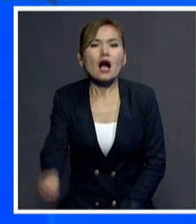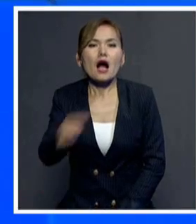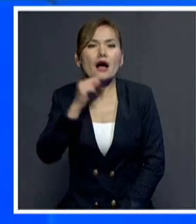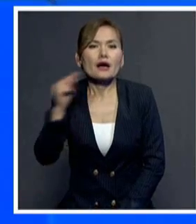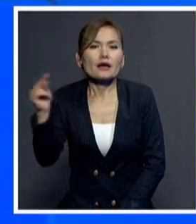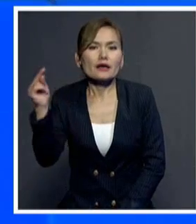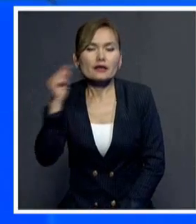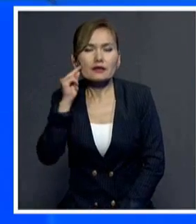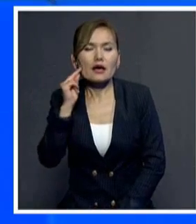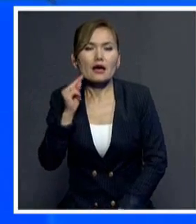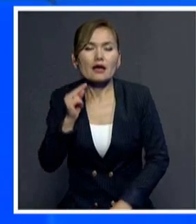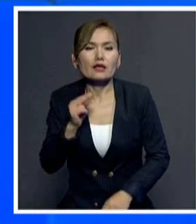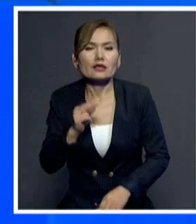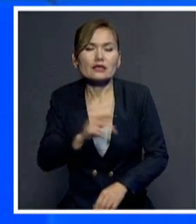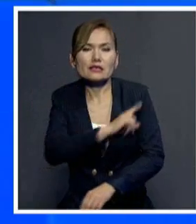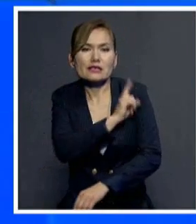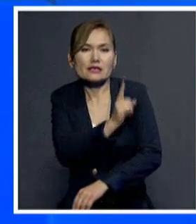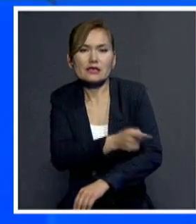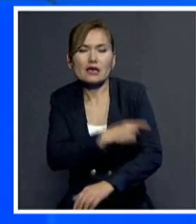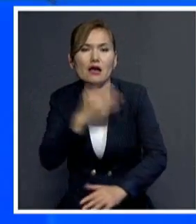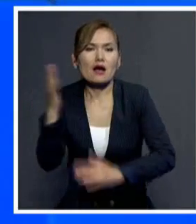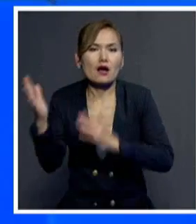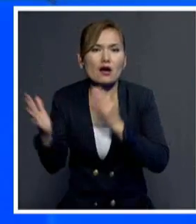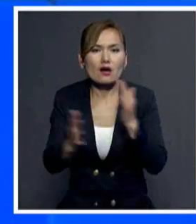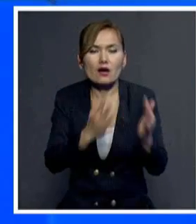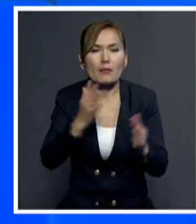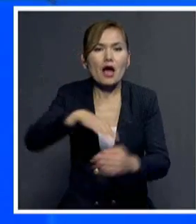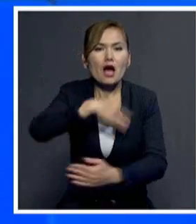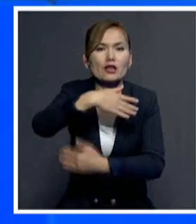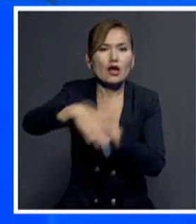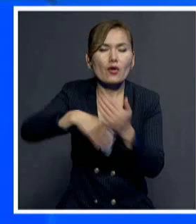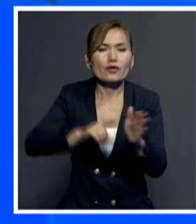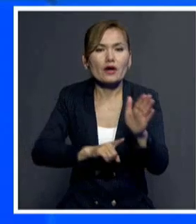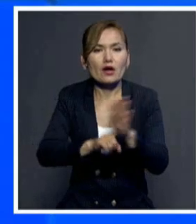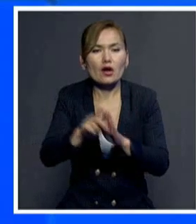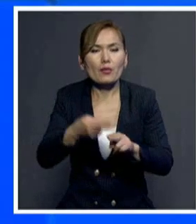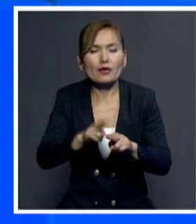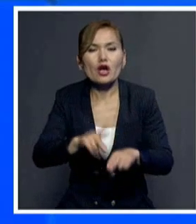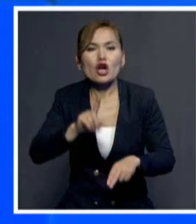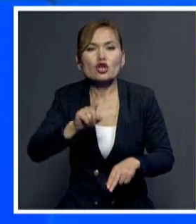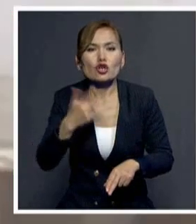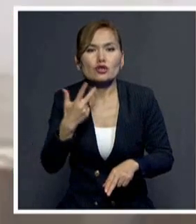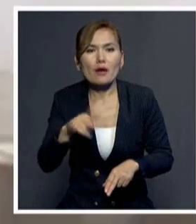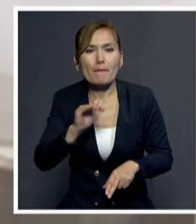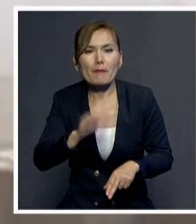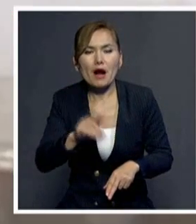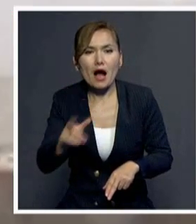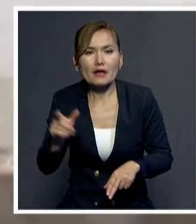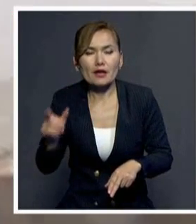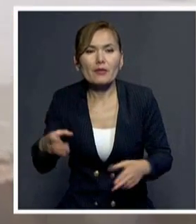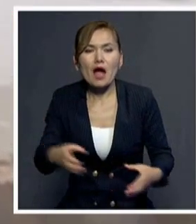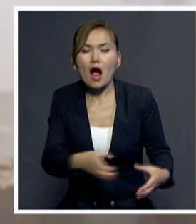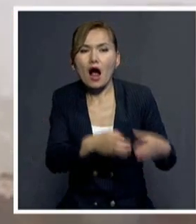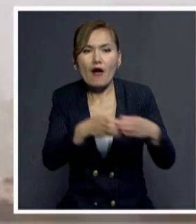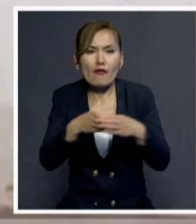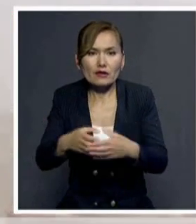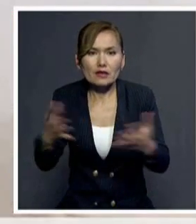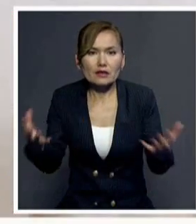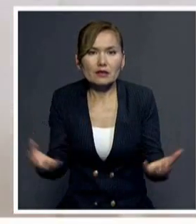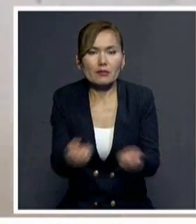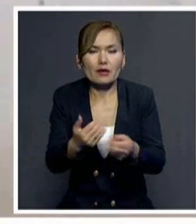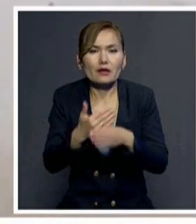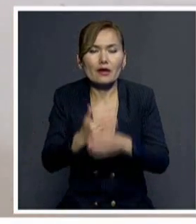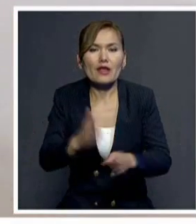Қытай жағалауына таңертең Джонгдари дауылы соққы берді. Шанхайда тайфунға орай 130 мыңнан астам адам